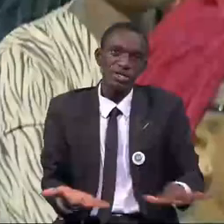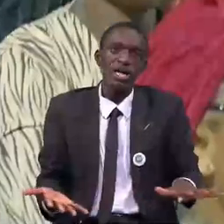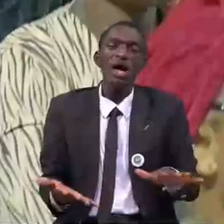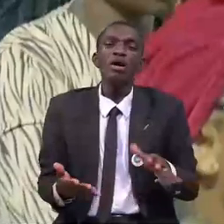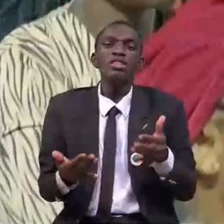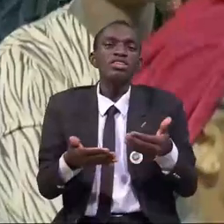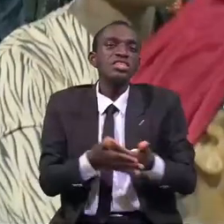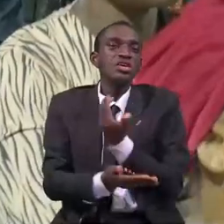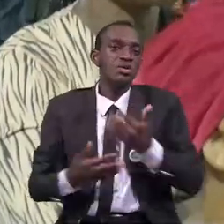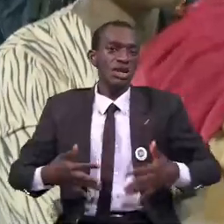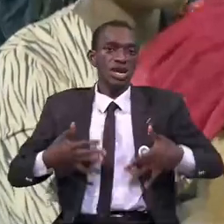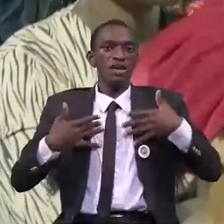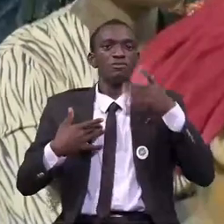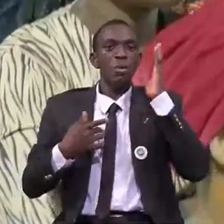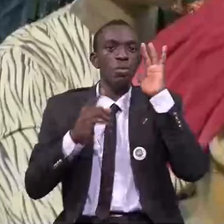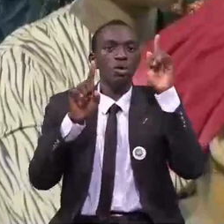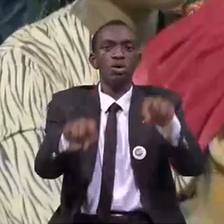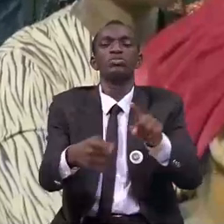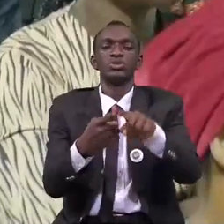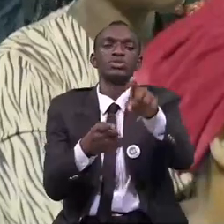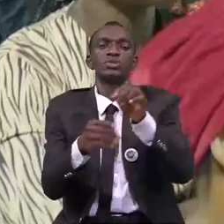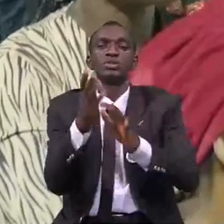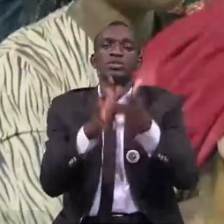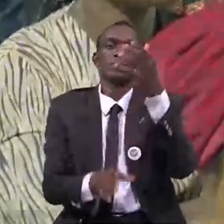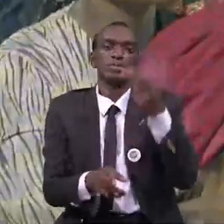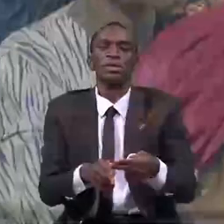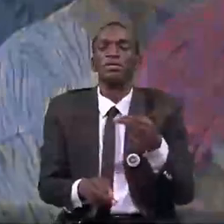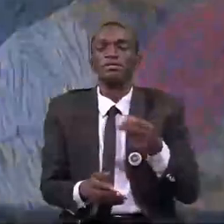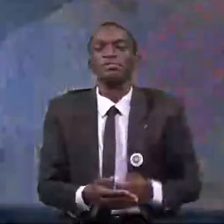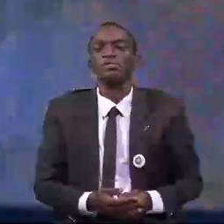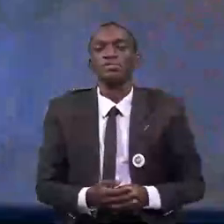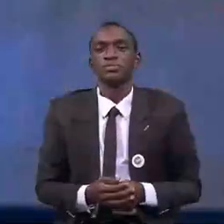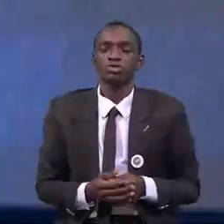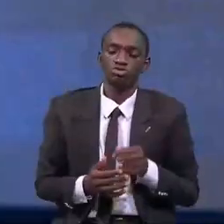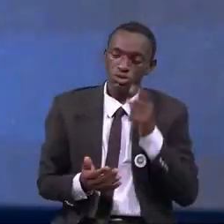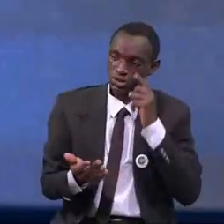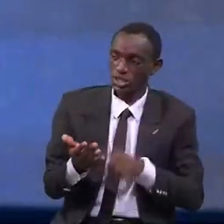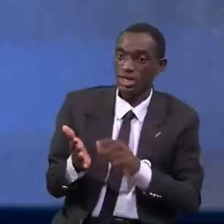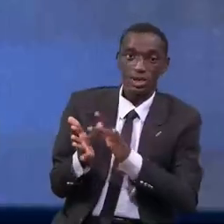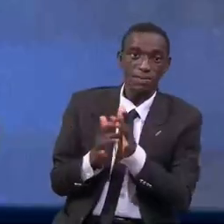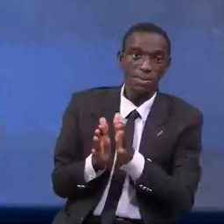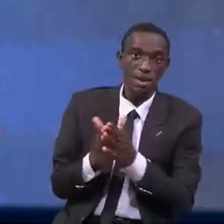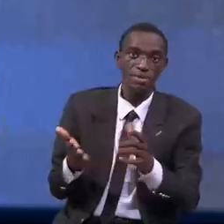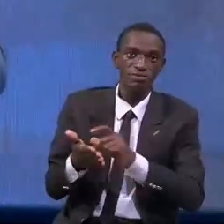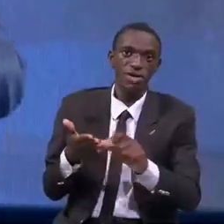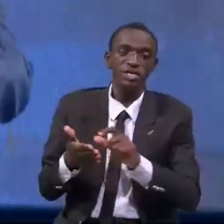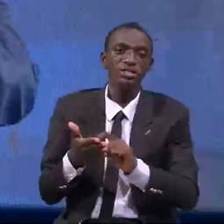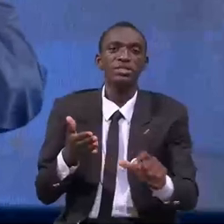votre vie ruinée deviendra une nouvelle une nouvelle VO le verset